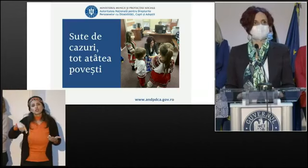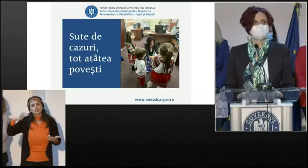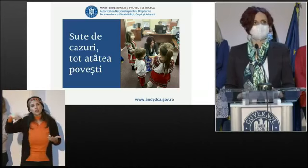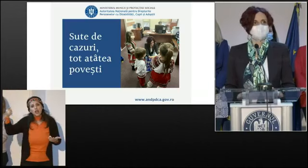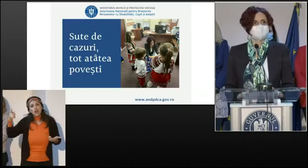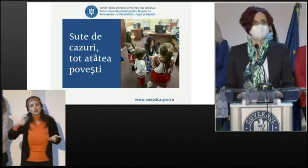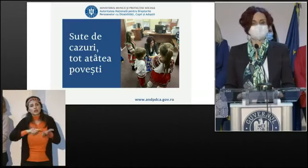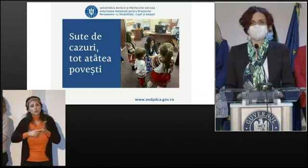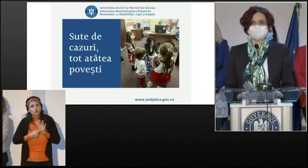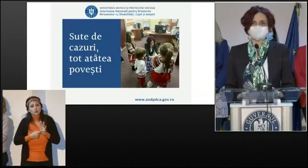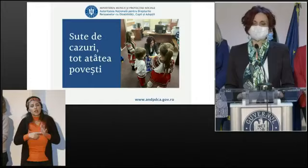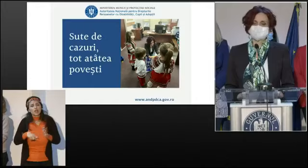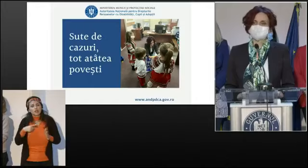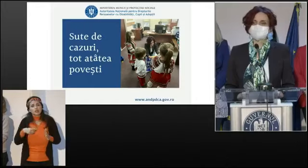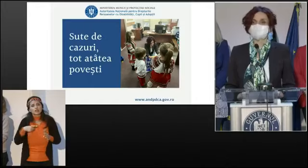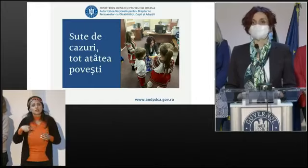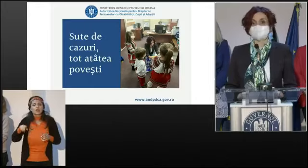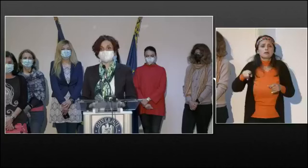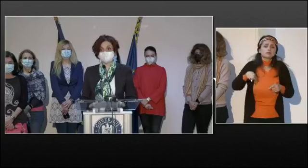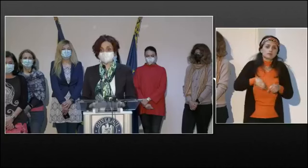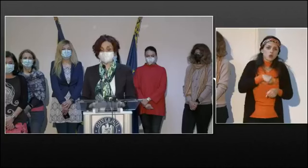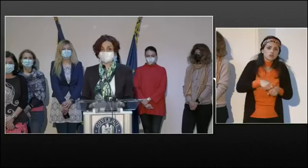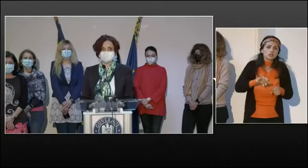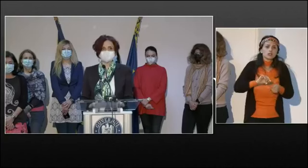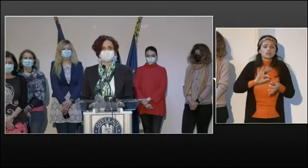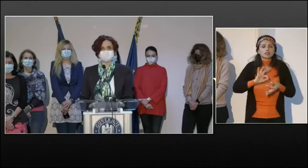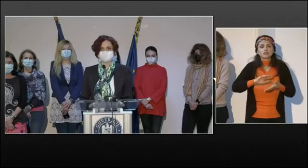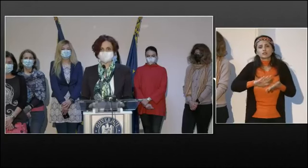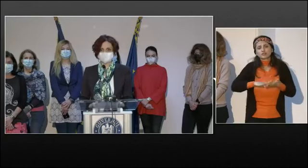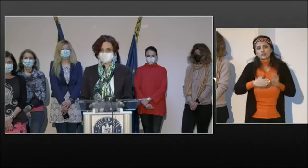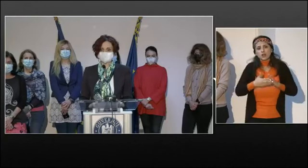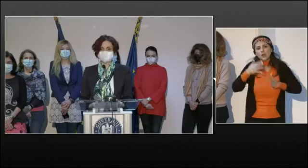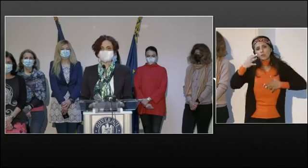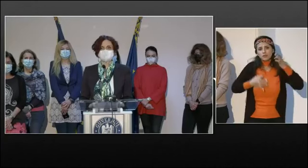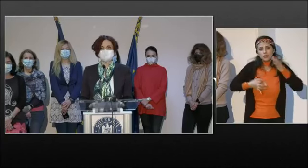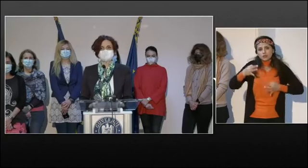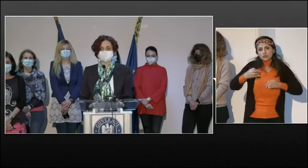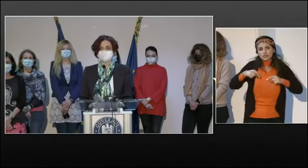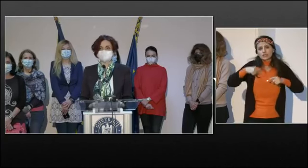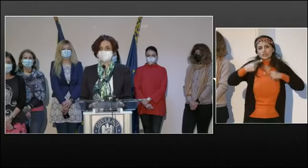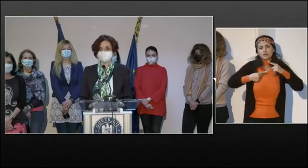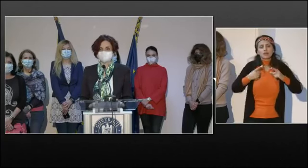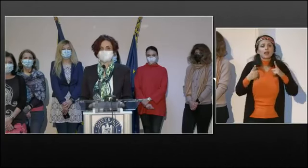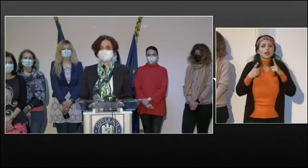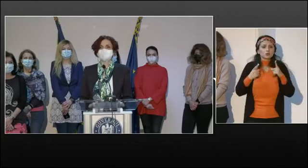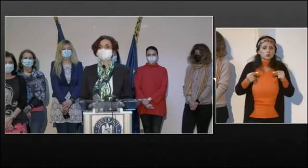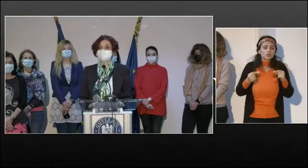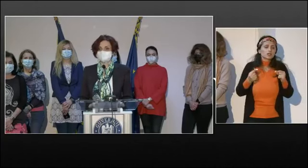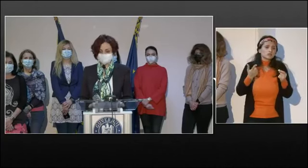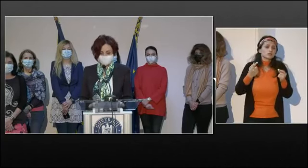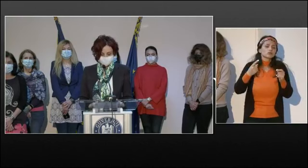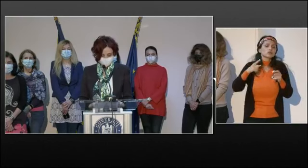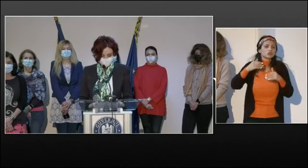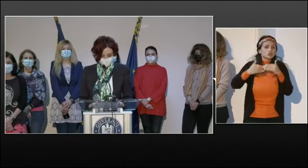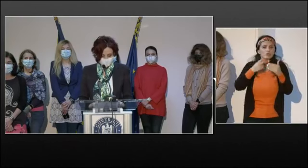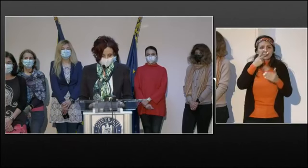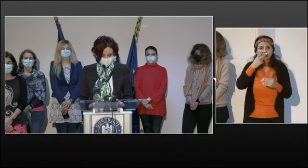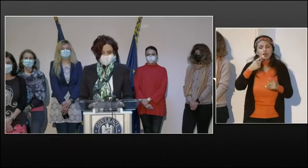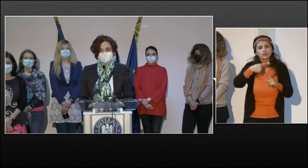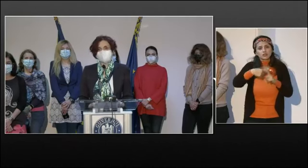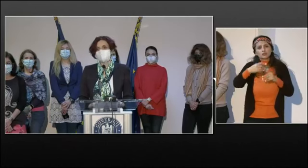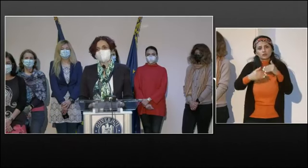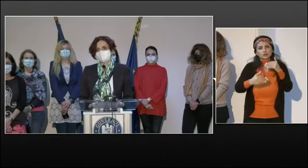sunt reglementari sau masuri de sistem ale caror rezultate incep sa se vada treptat